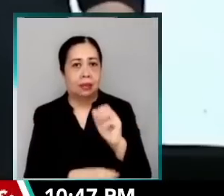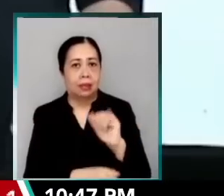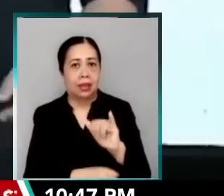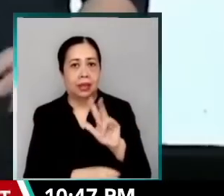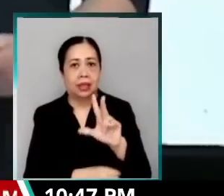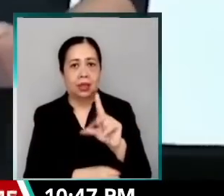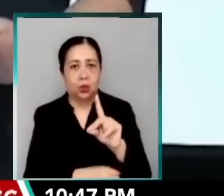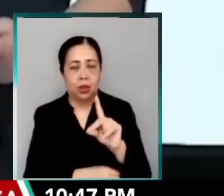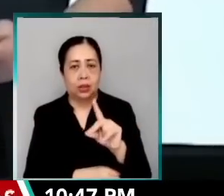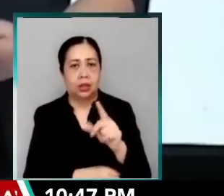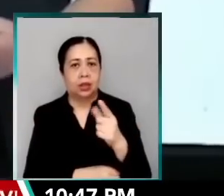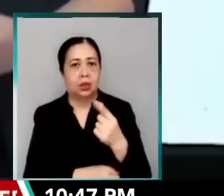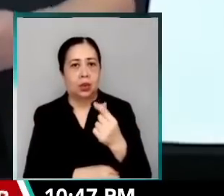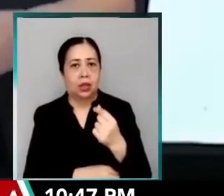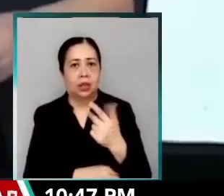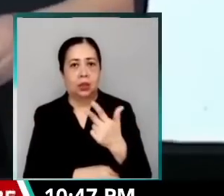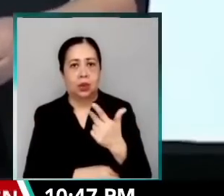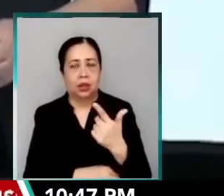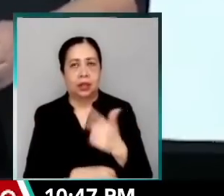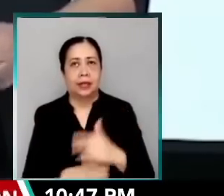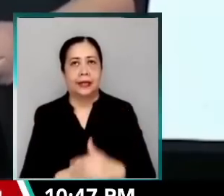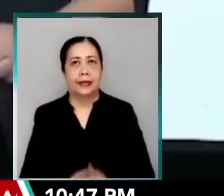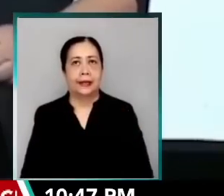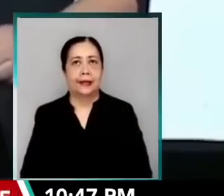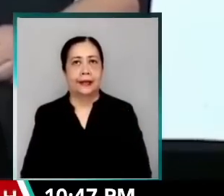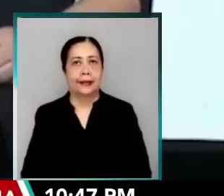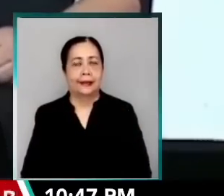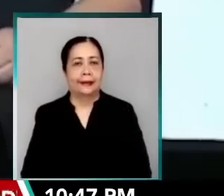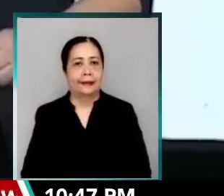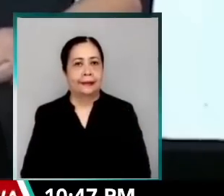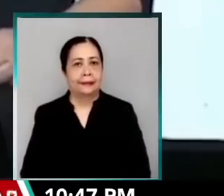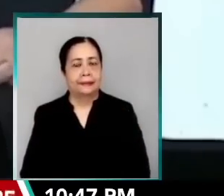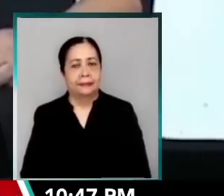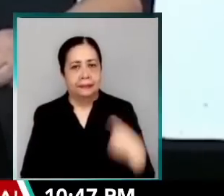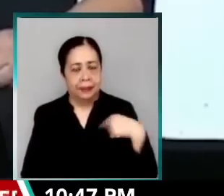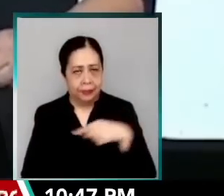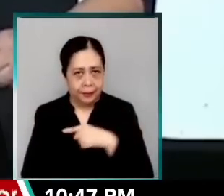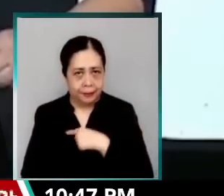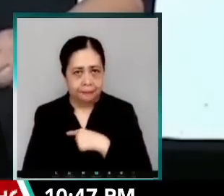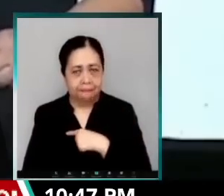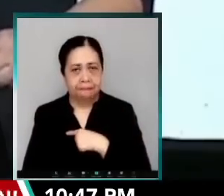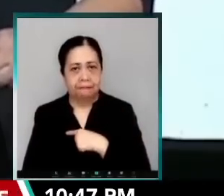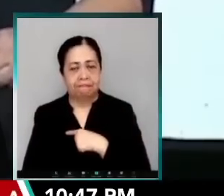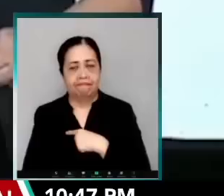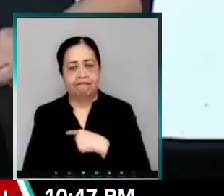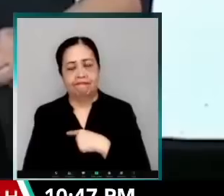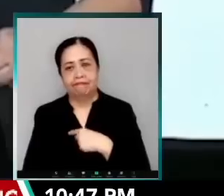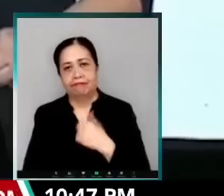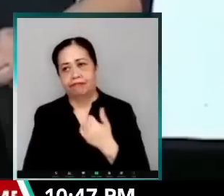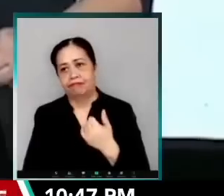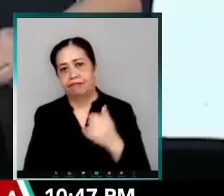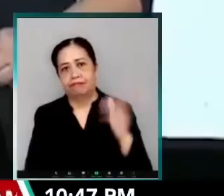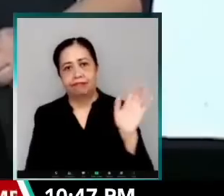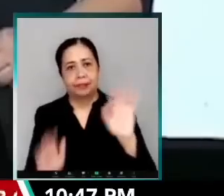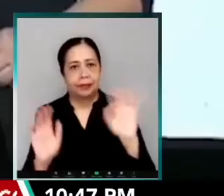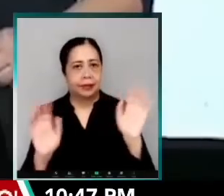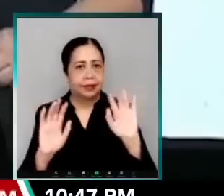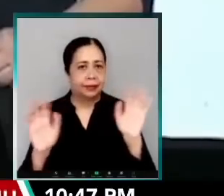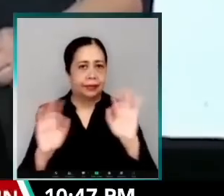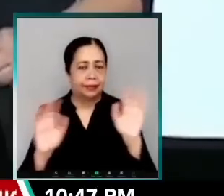May 31, 2023. Kami po ay magpapaalam na sa